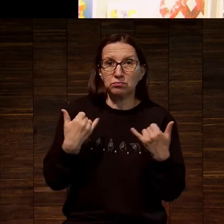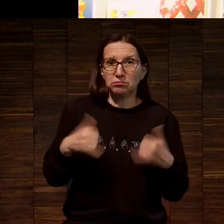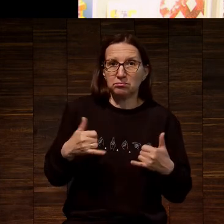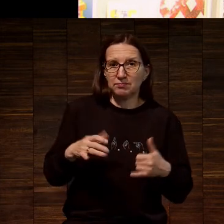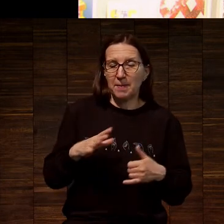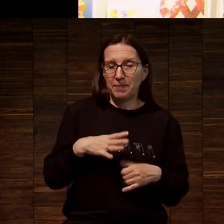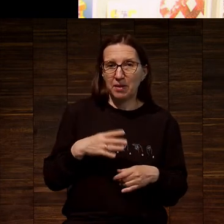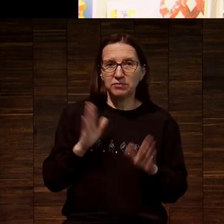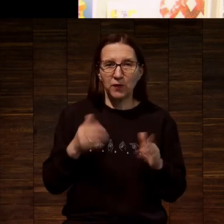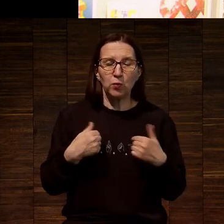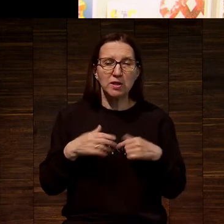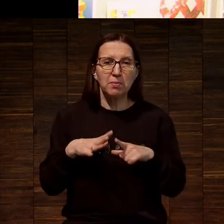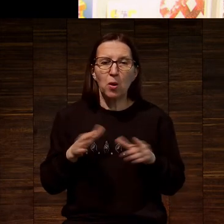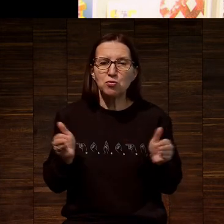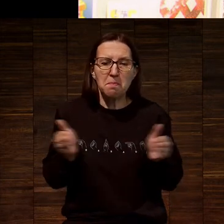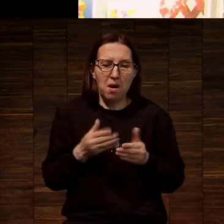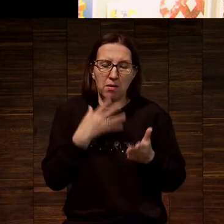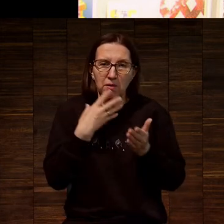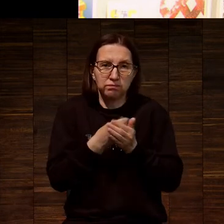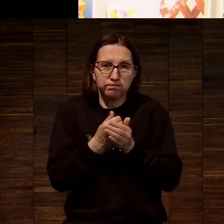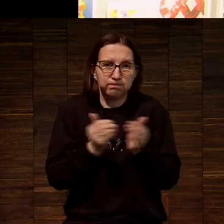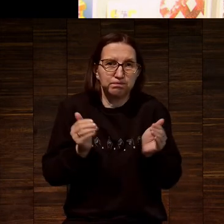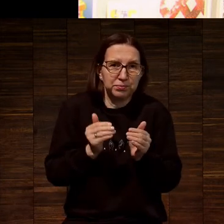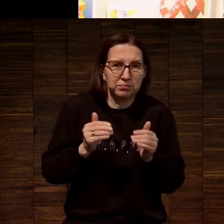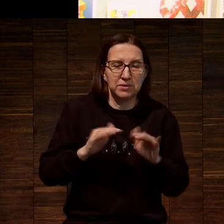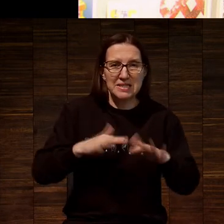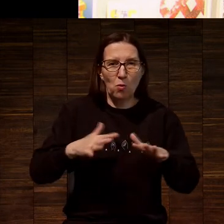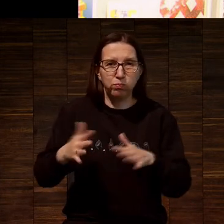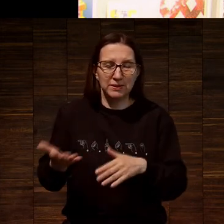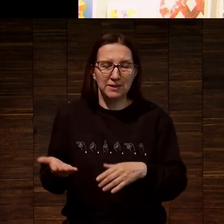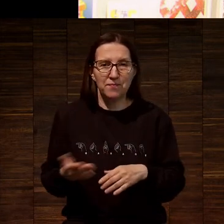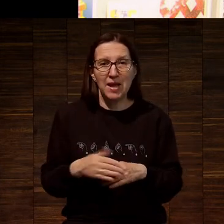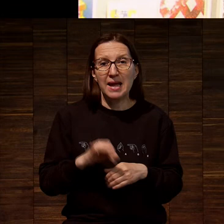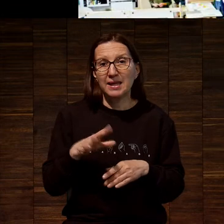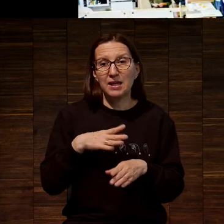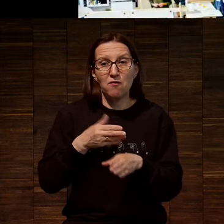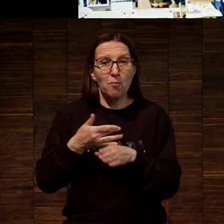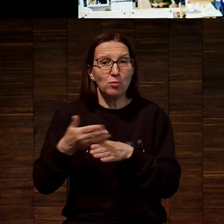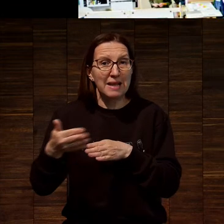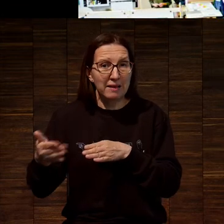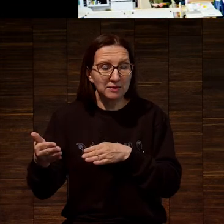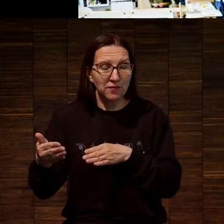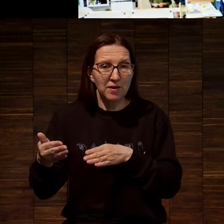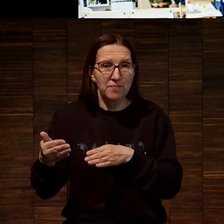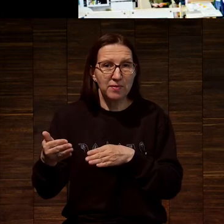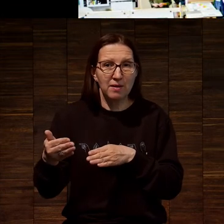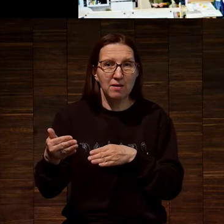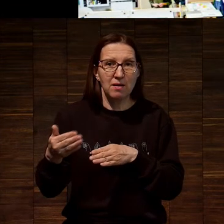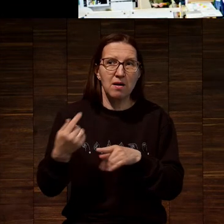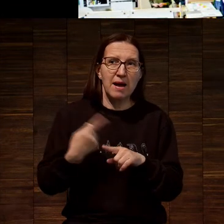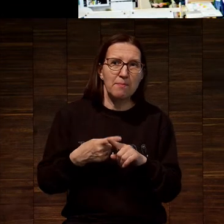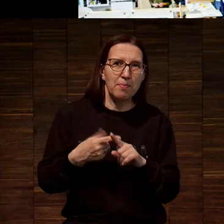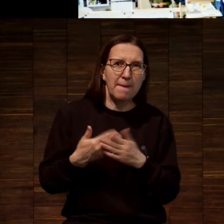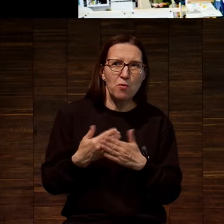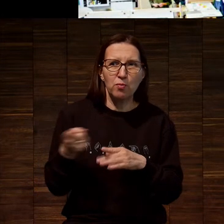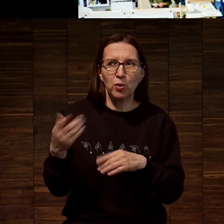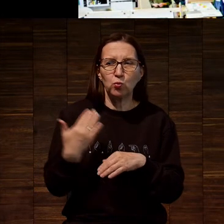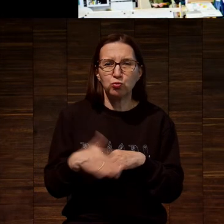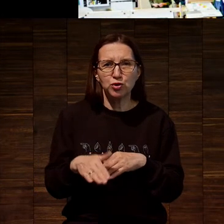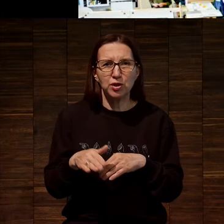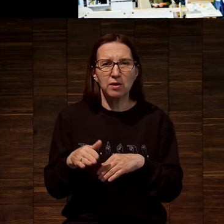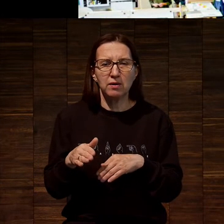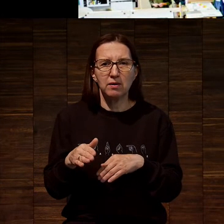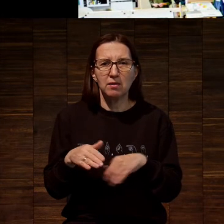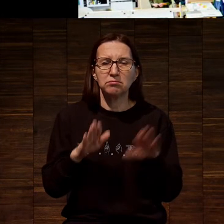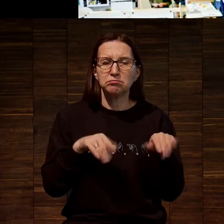потому что все-таки у нас было маленькое локальное событие. Впоследствии Так, это, по-моему, в